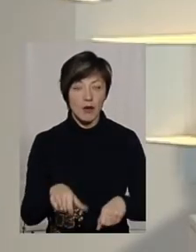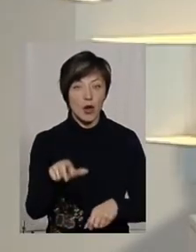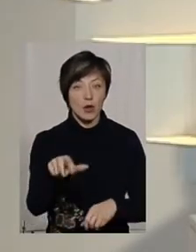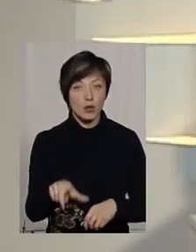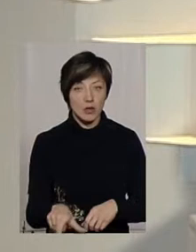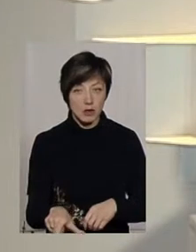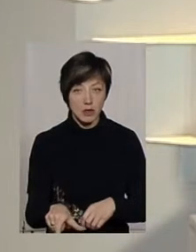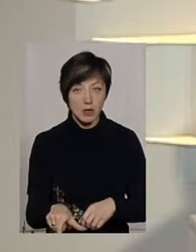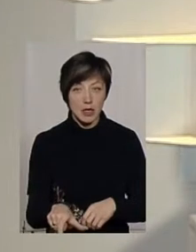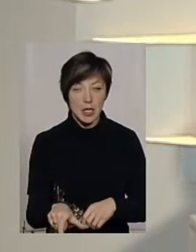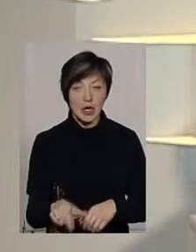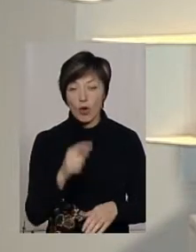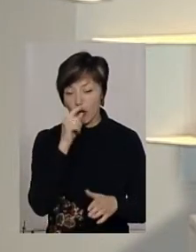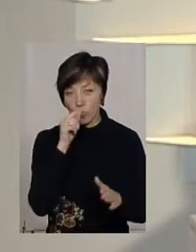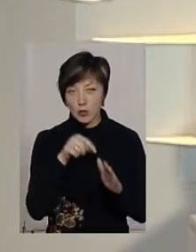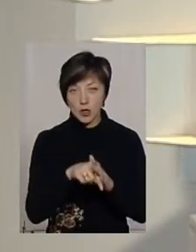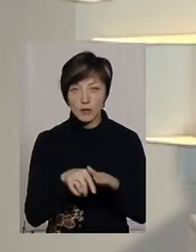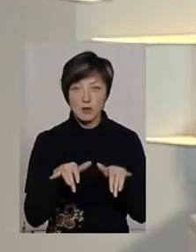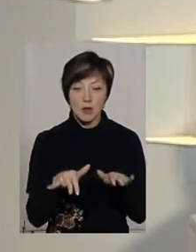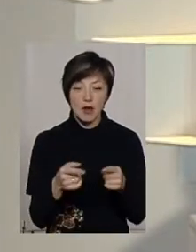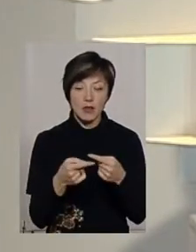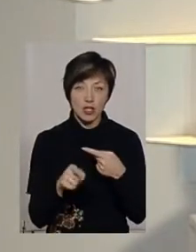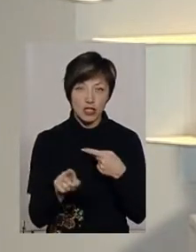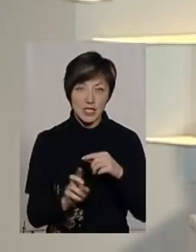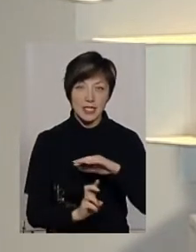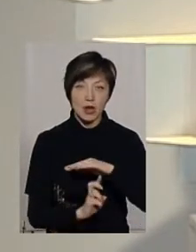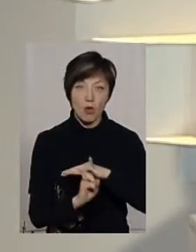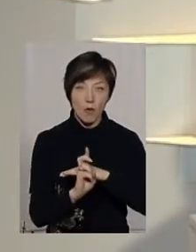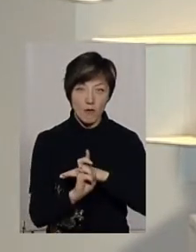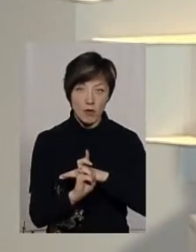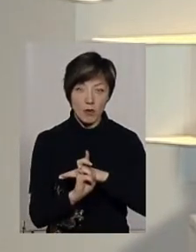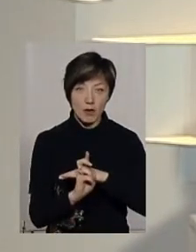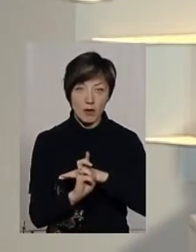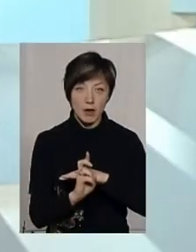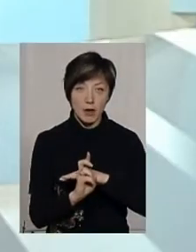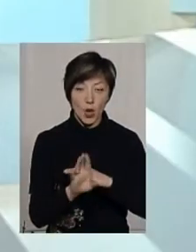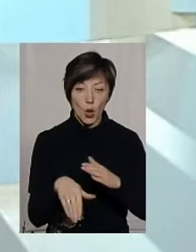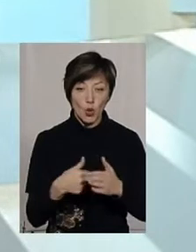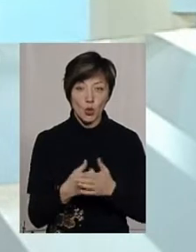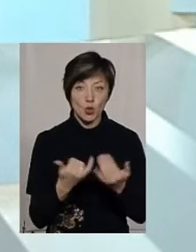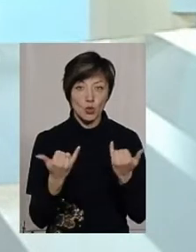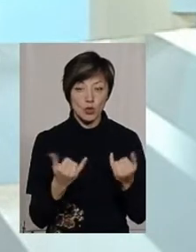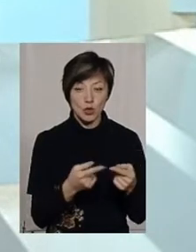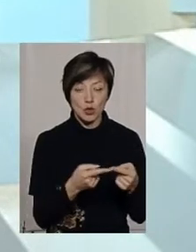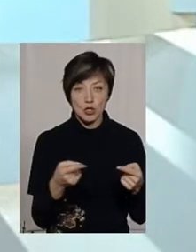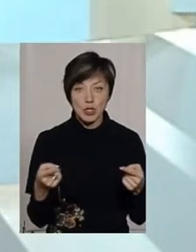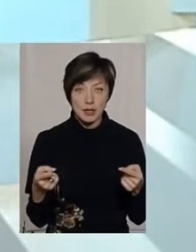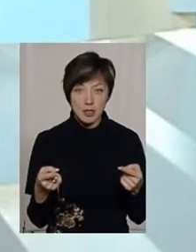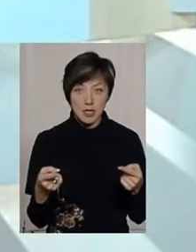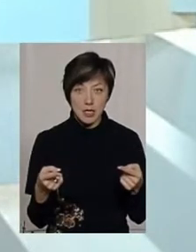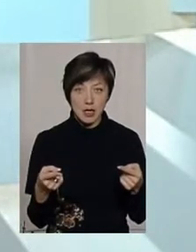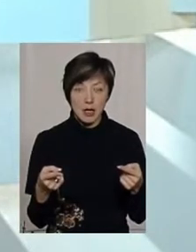що вмішуватися в справи інших церков, а до цього часу той же